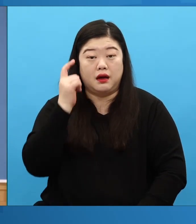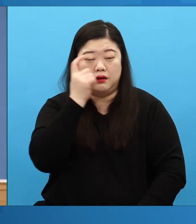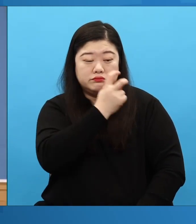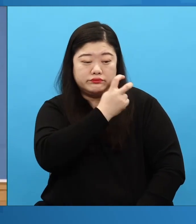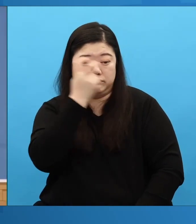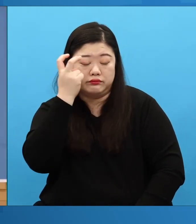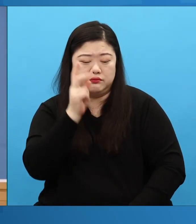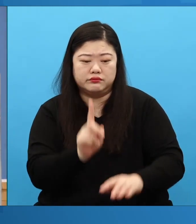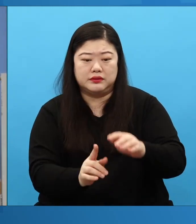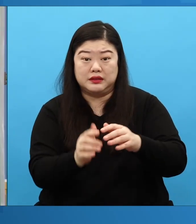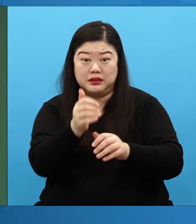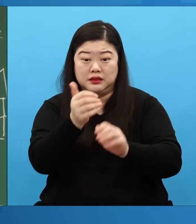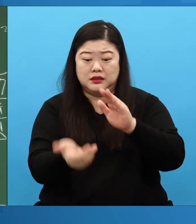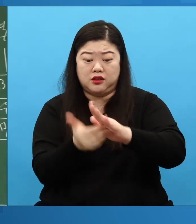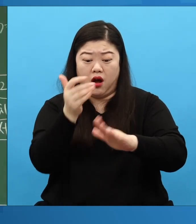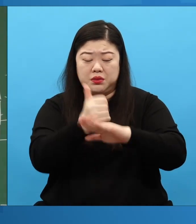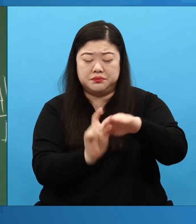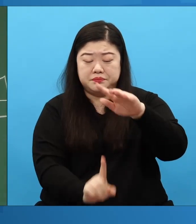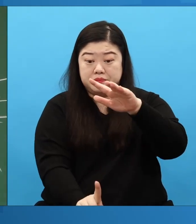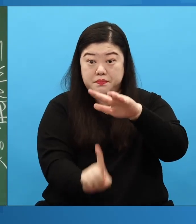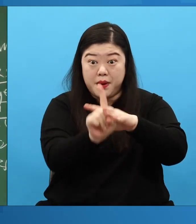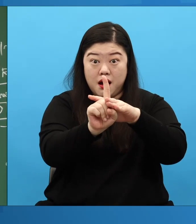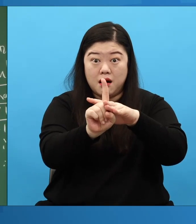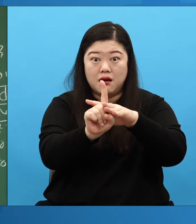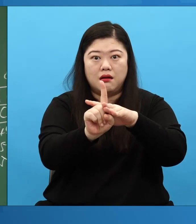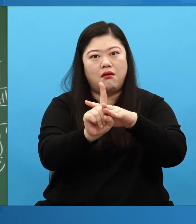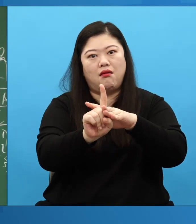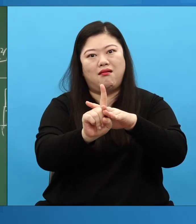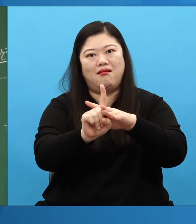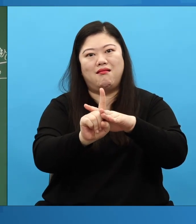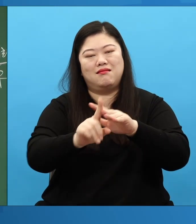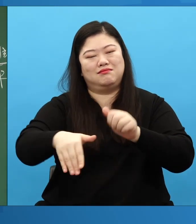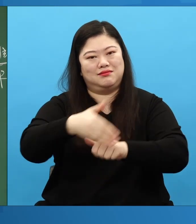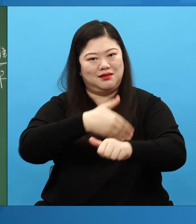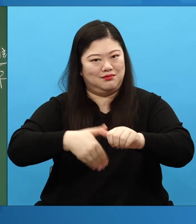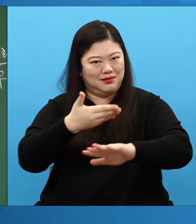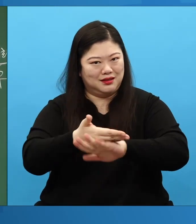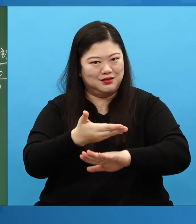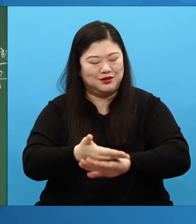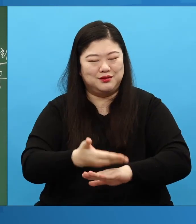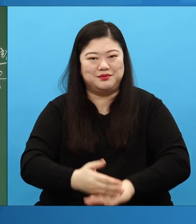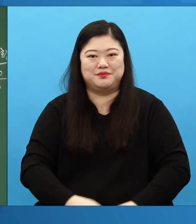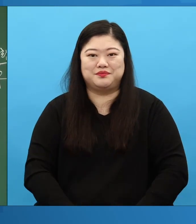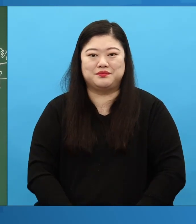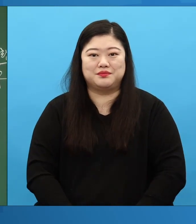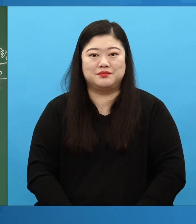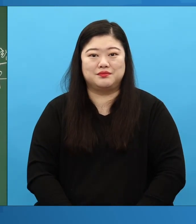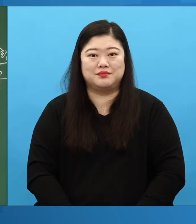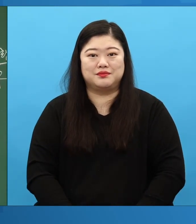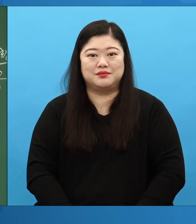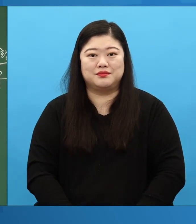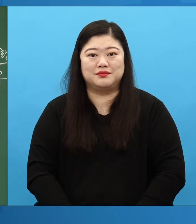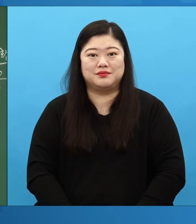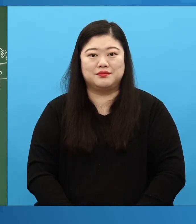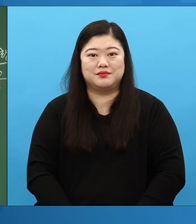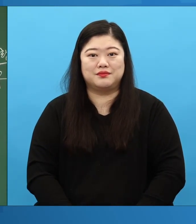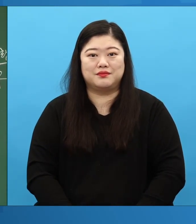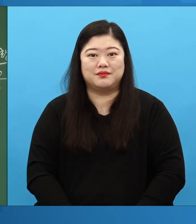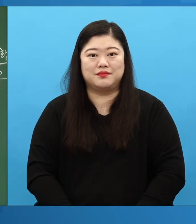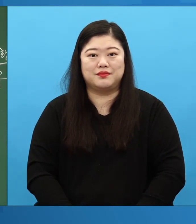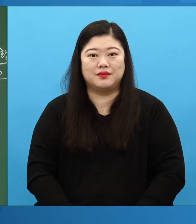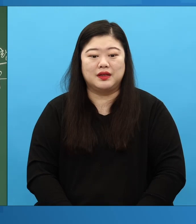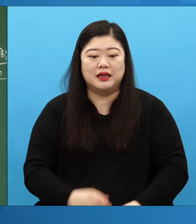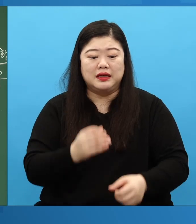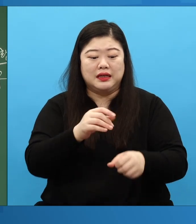and talented person to be used, then 어떤 works will 인물이 날지 rise. 모르지만 하나님의 시간표 따라서 시대를 움직이는 사람들이 곳곳에 있어 숨겨져